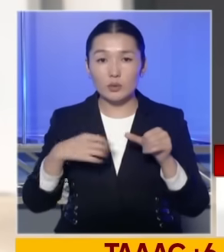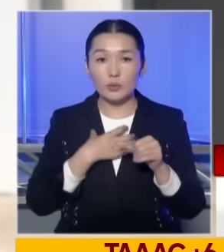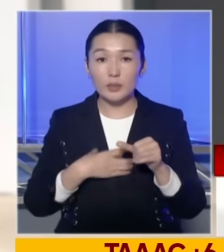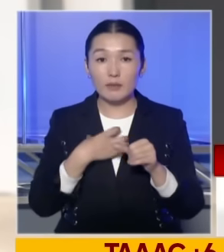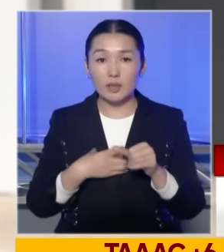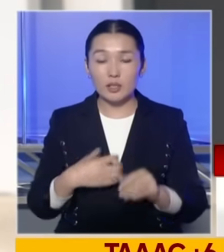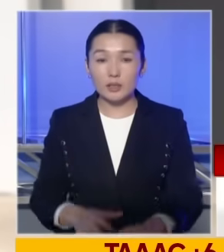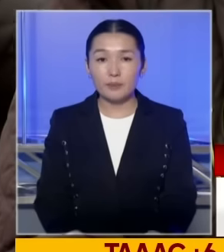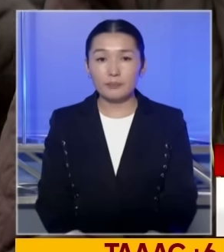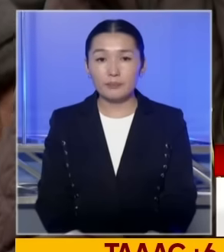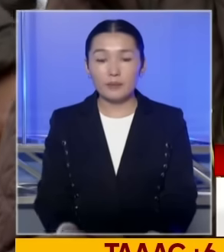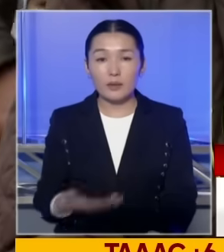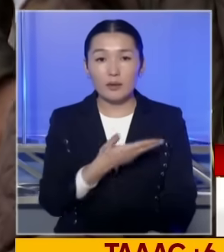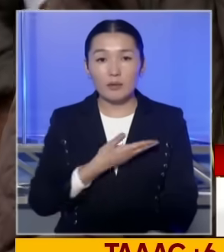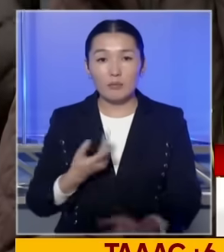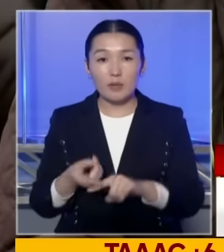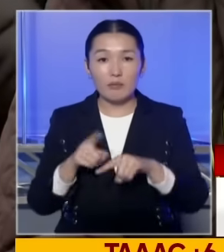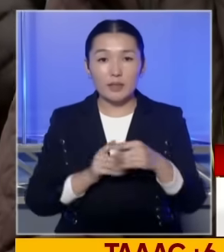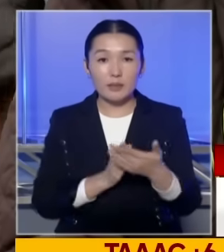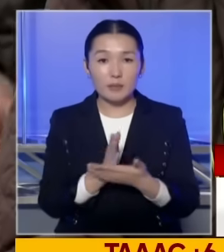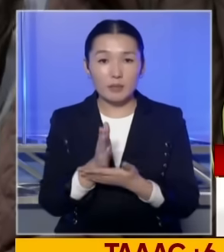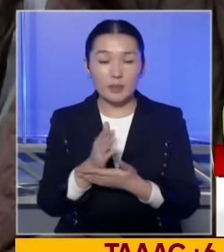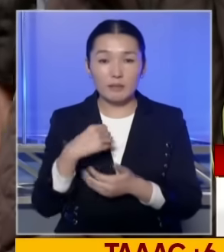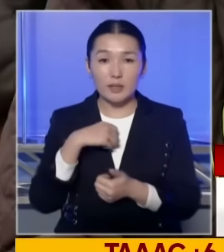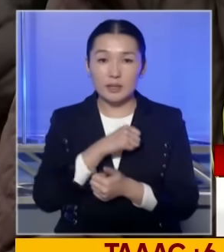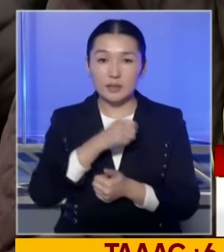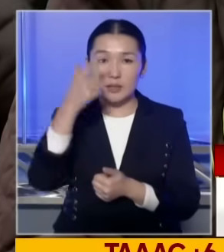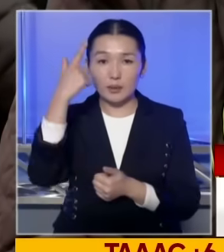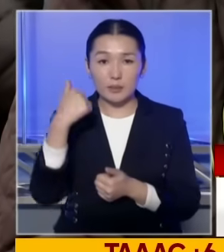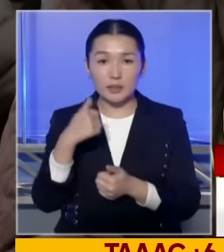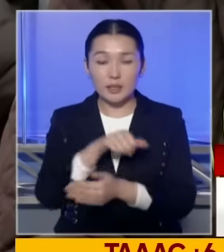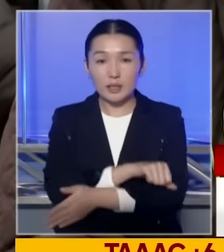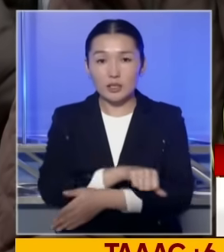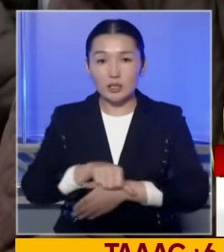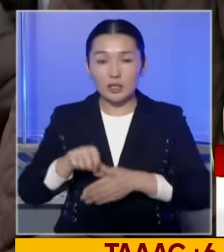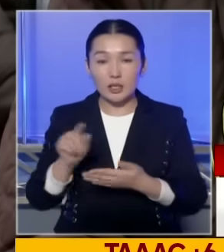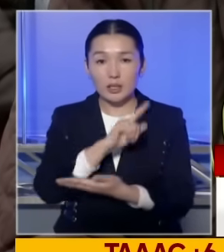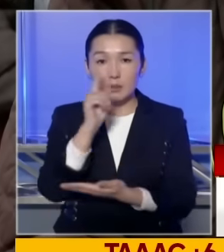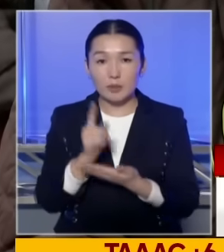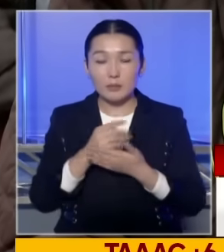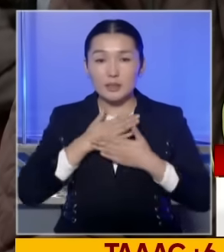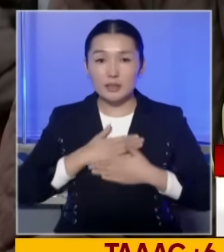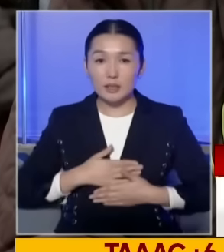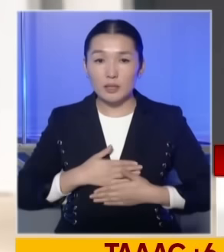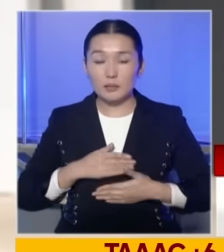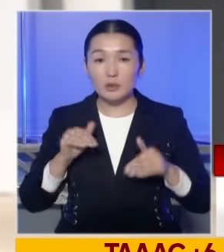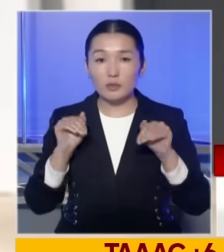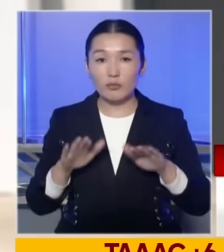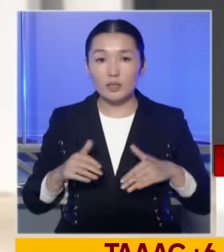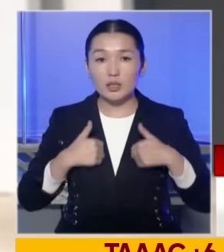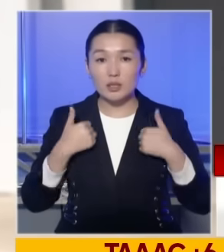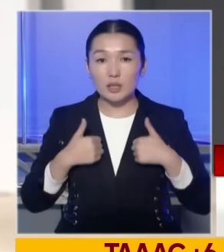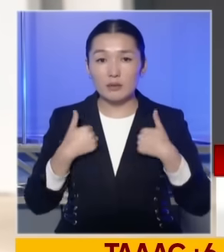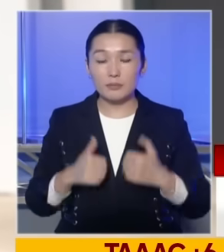жакшы билебиз. Биз бул багытта өзүңүздөргө маалым болгондой чек ара маселесин дипломатиялык жол менен чечүүгө аракет кылып